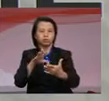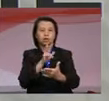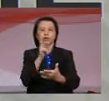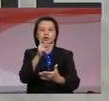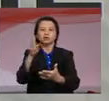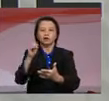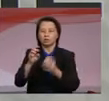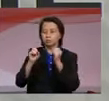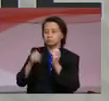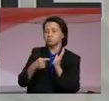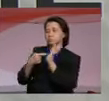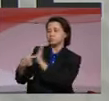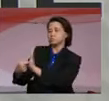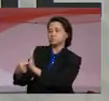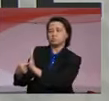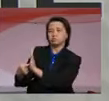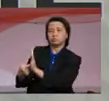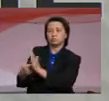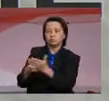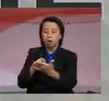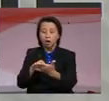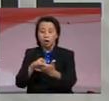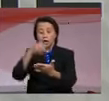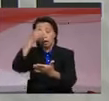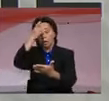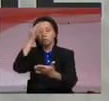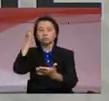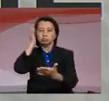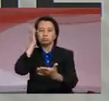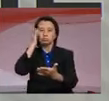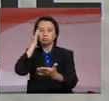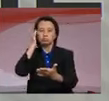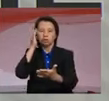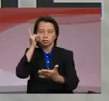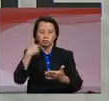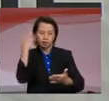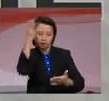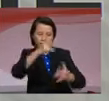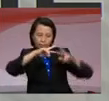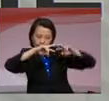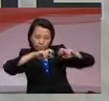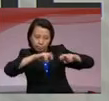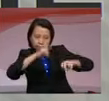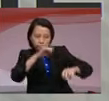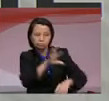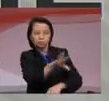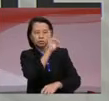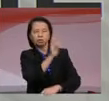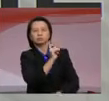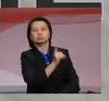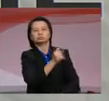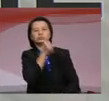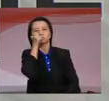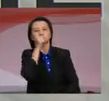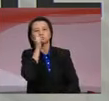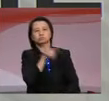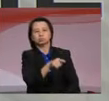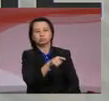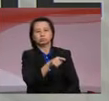Jadi sememangnya kita tahu perkara ini, kita akan jalankan penyiasatan untuk mengesan